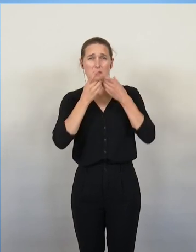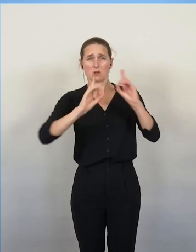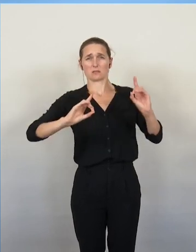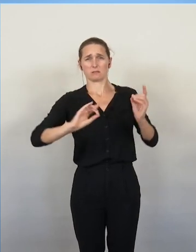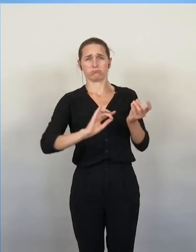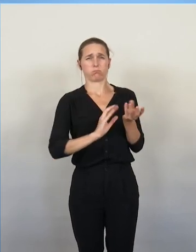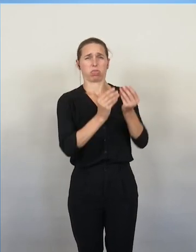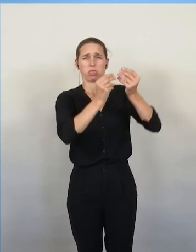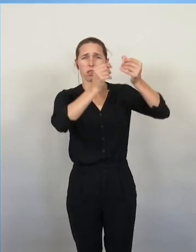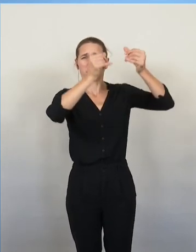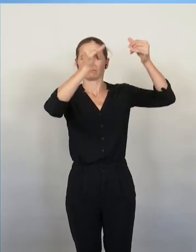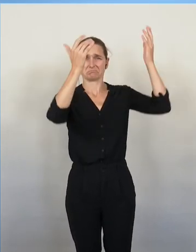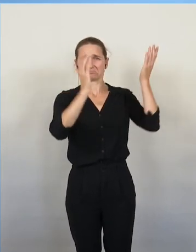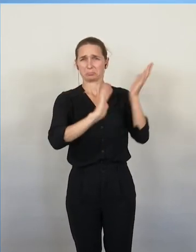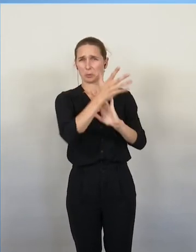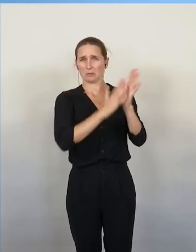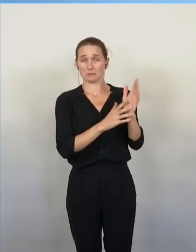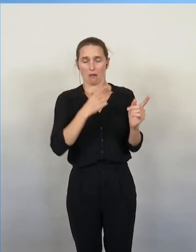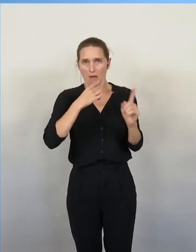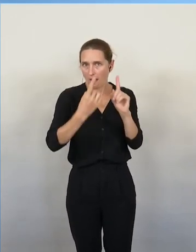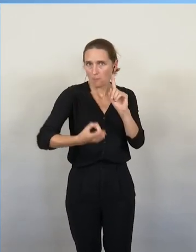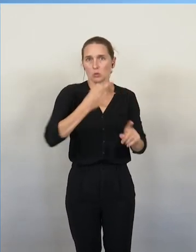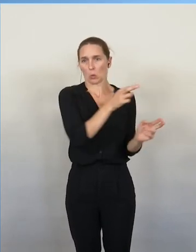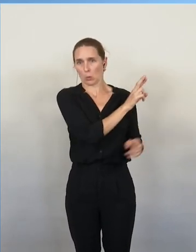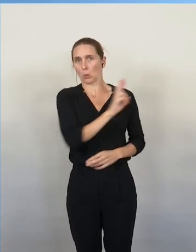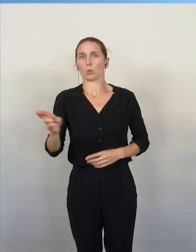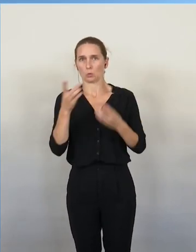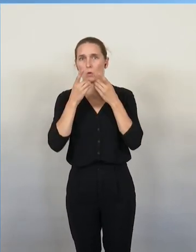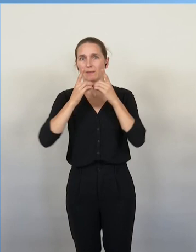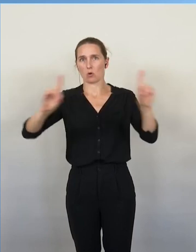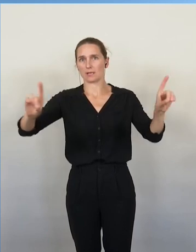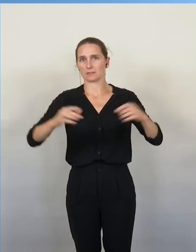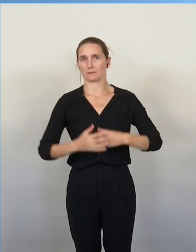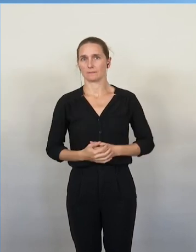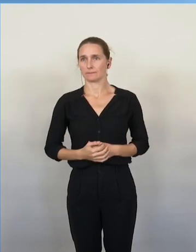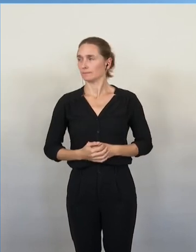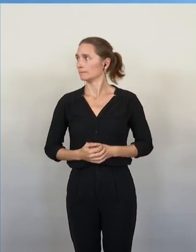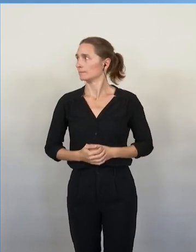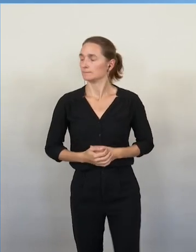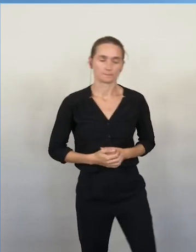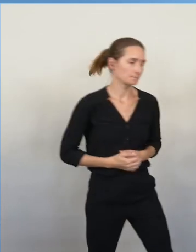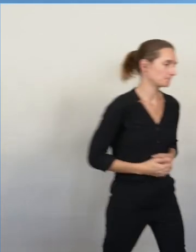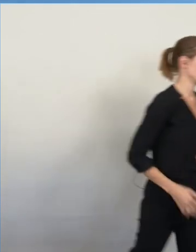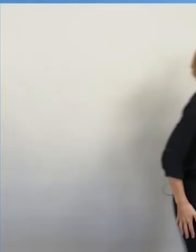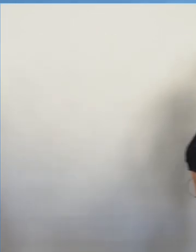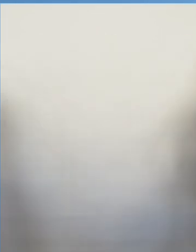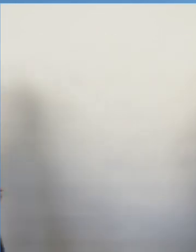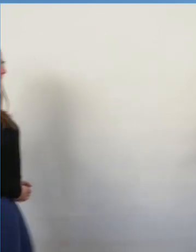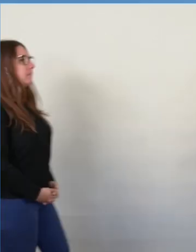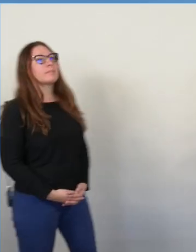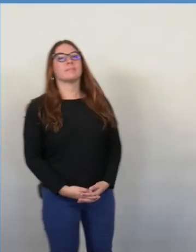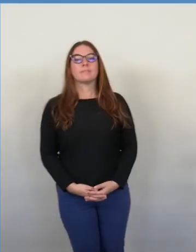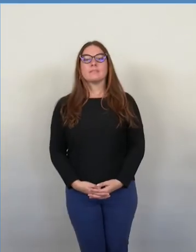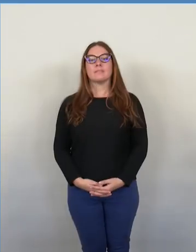restaurer la démocratie au plus vite ça c'est le premier point le deuxème point j'en profite pour dire aussi que